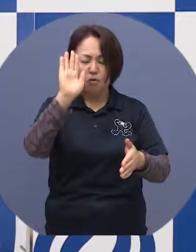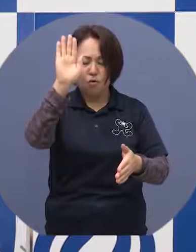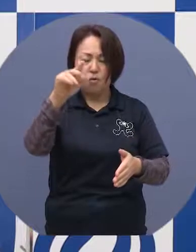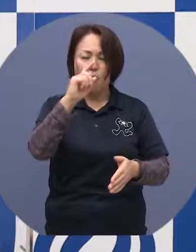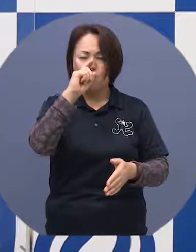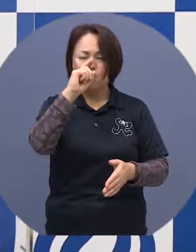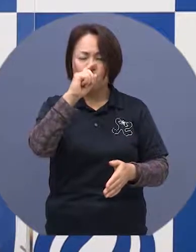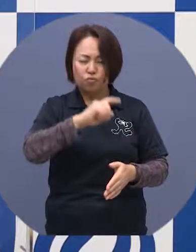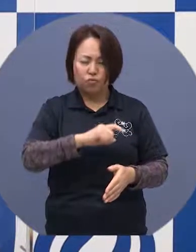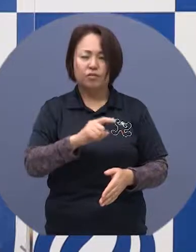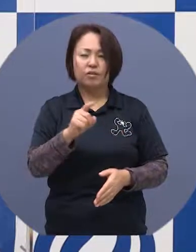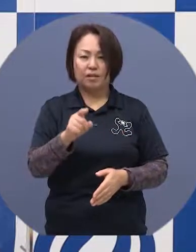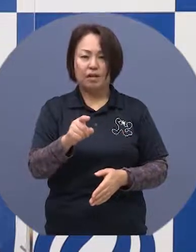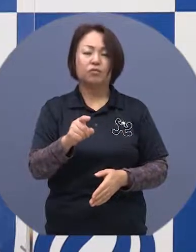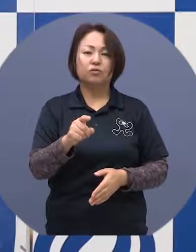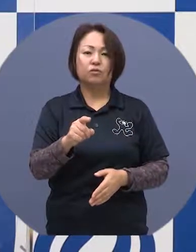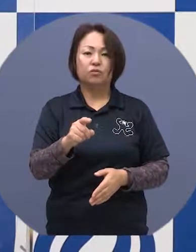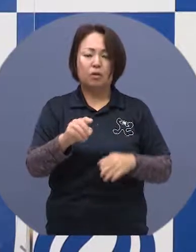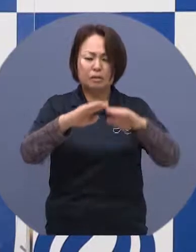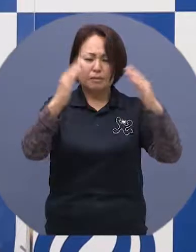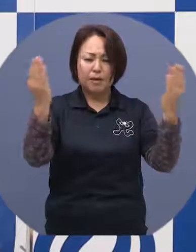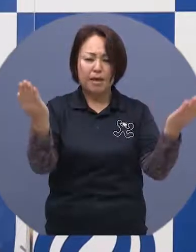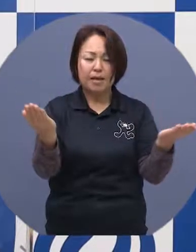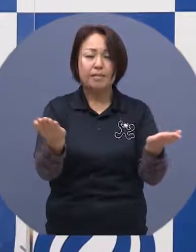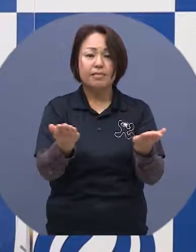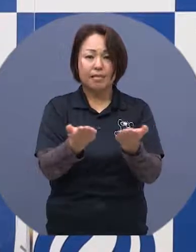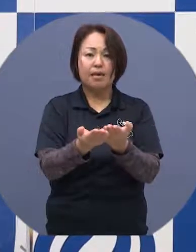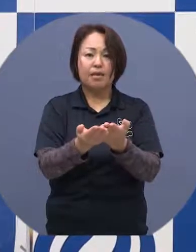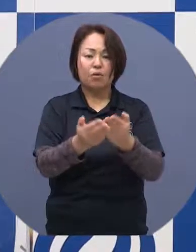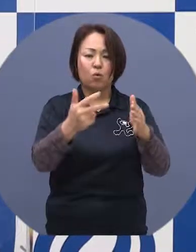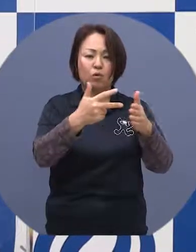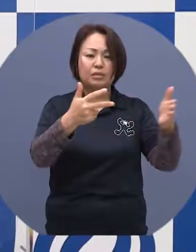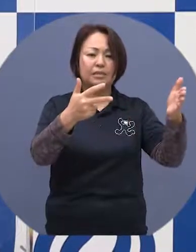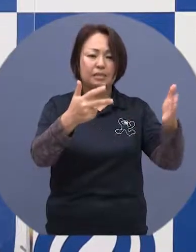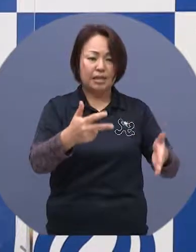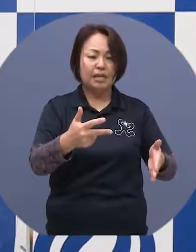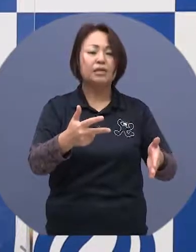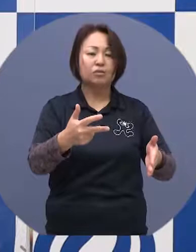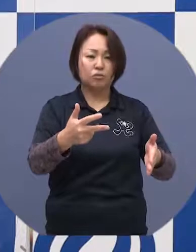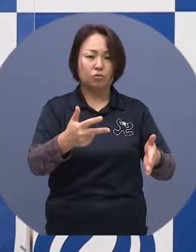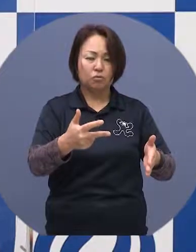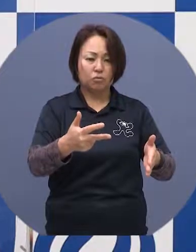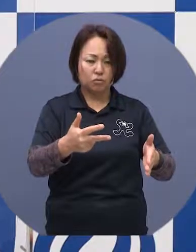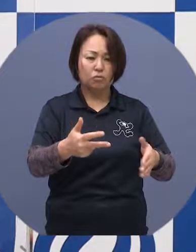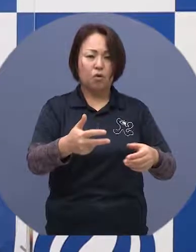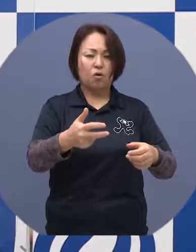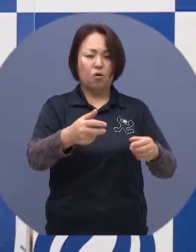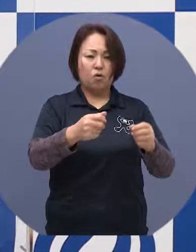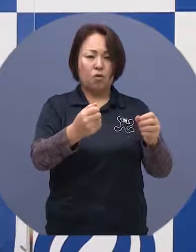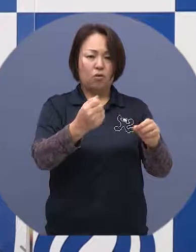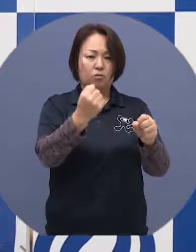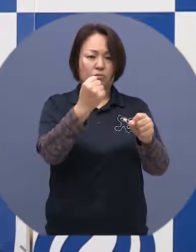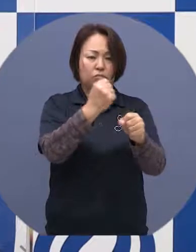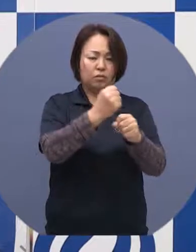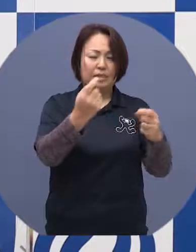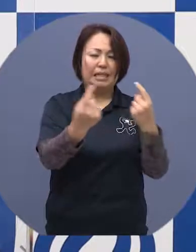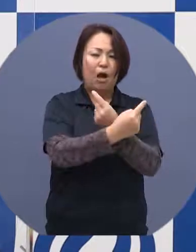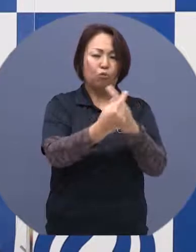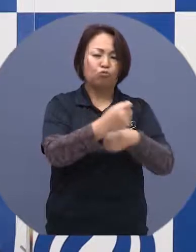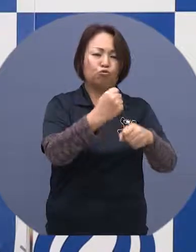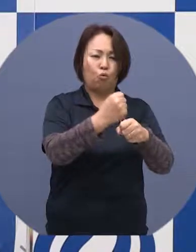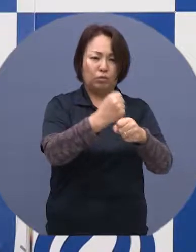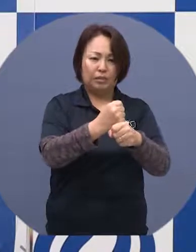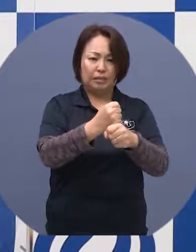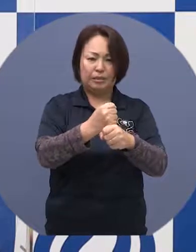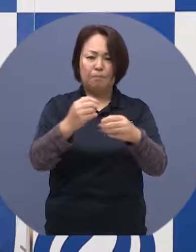でありますけれどもその中ですべての施設を例えば長寿命化工事であったり例えば建て替え工事であったりこういった